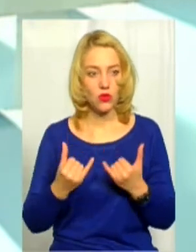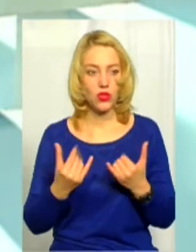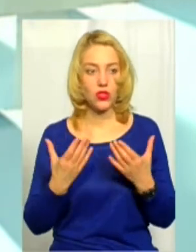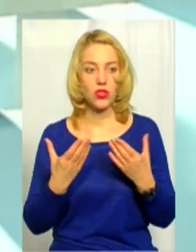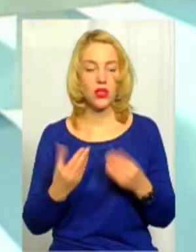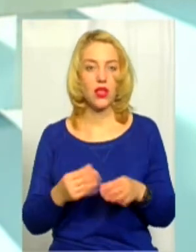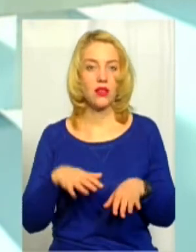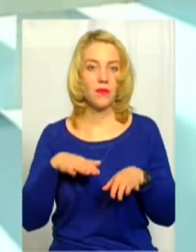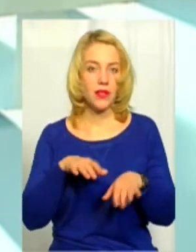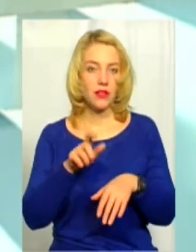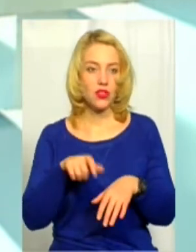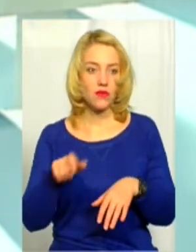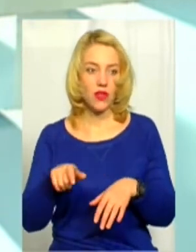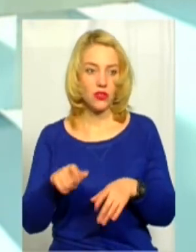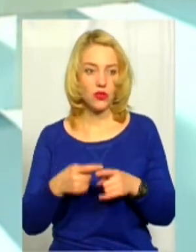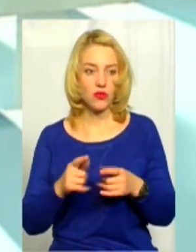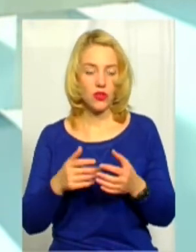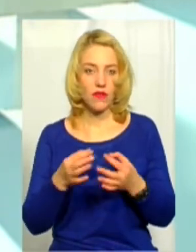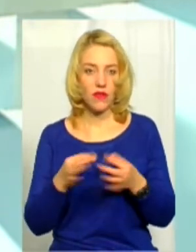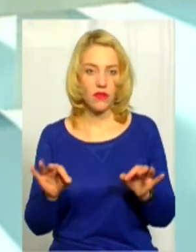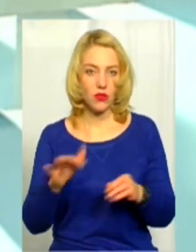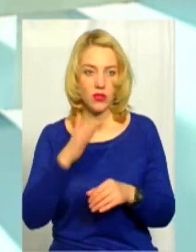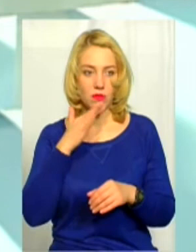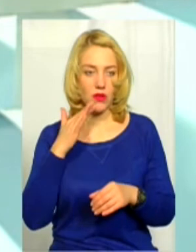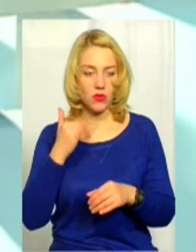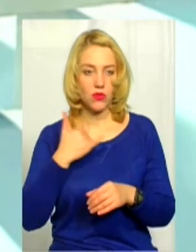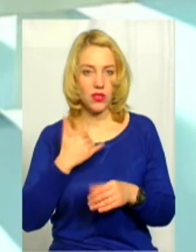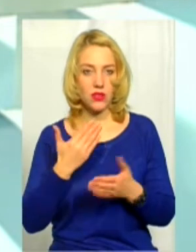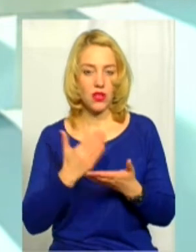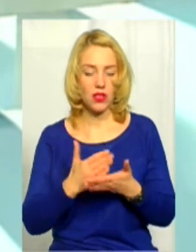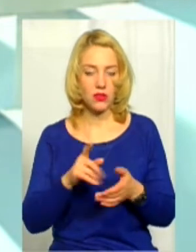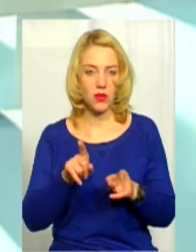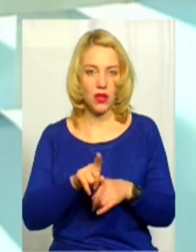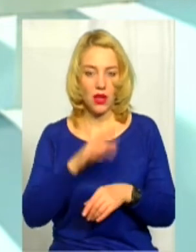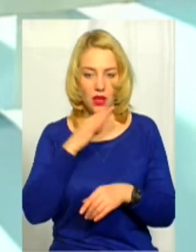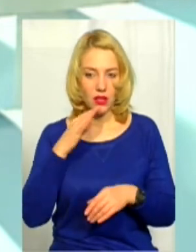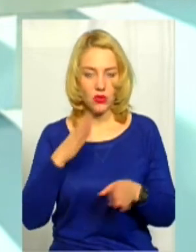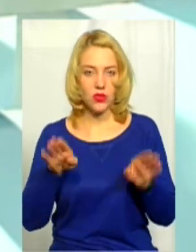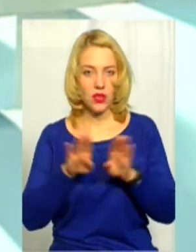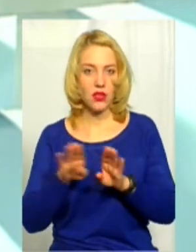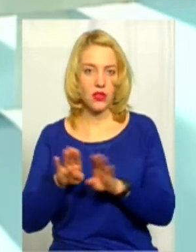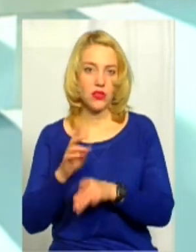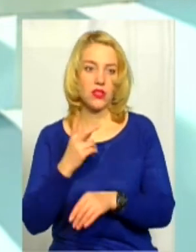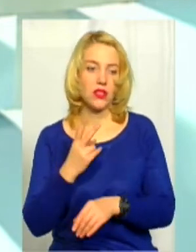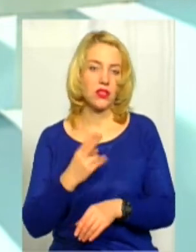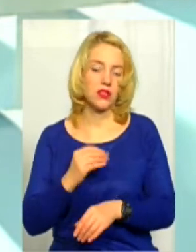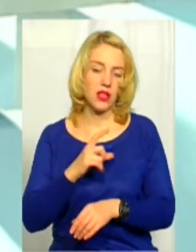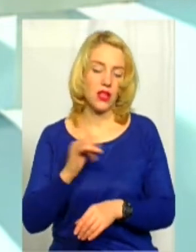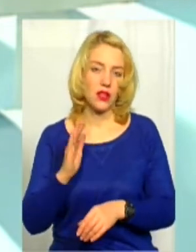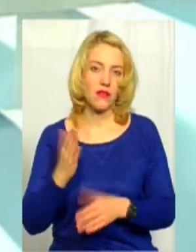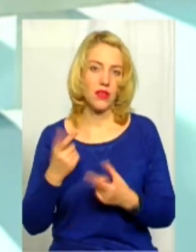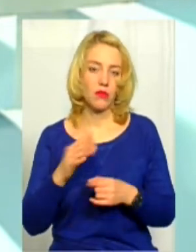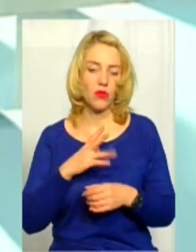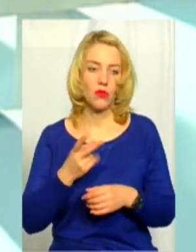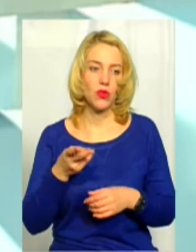день швачок вивільнилось дуже багато. У нас теж дуже багато цехів закрилося, особливо тих цехів, де там було по дві, по